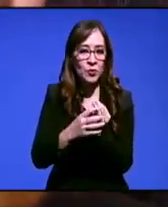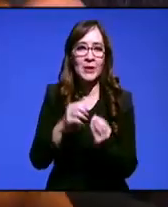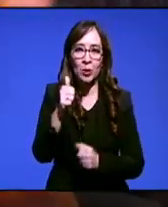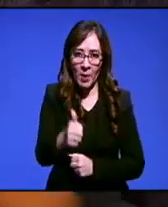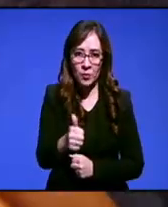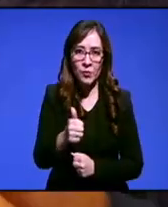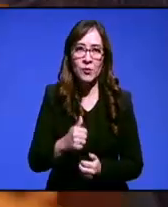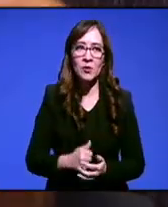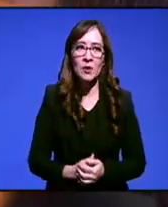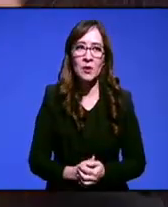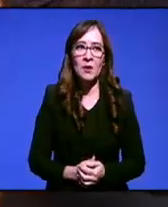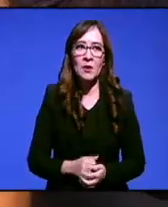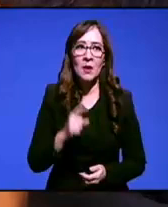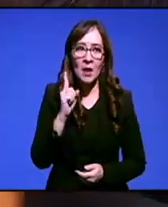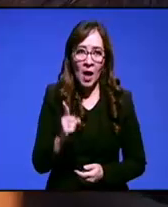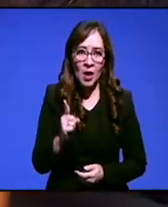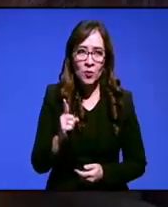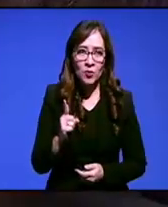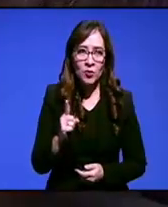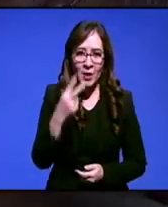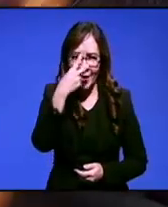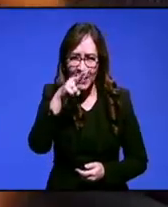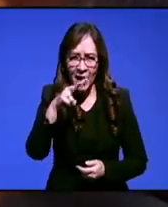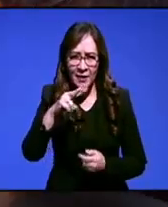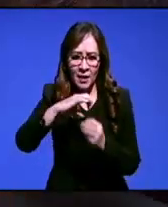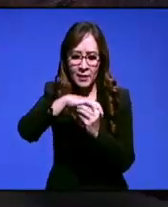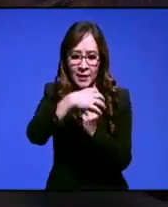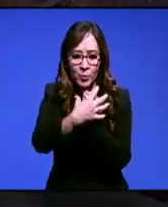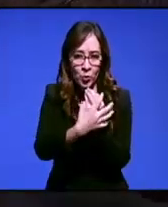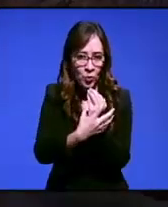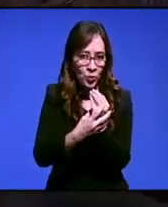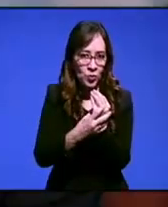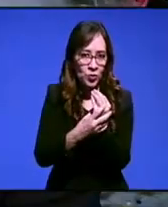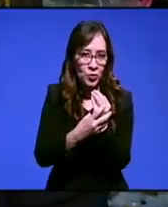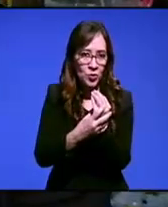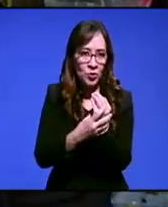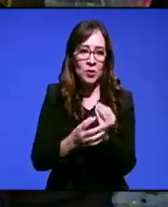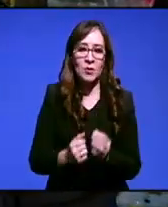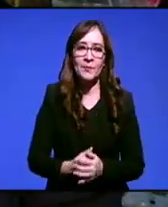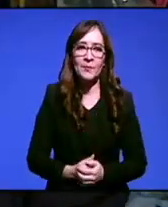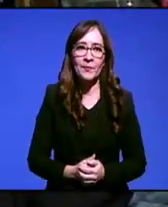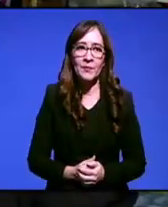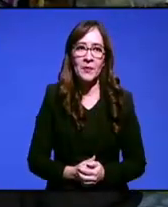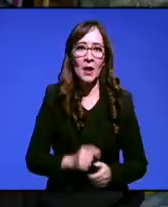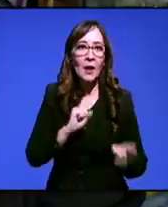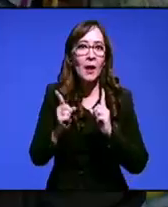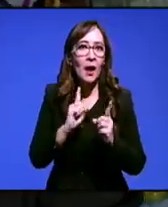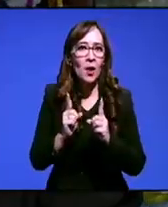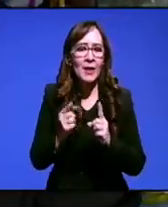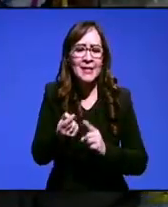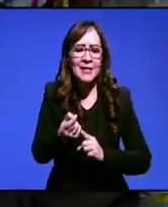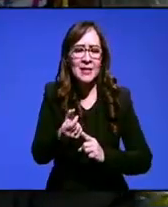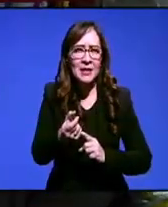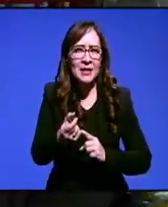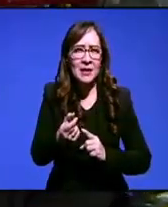baik, harus cari yang masih terbungkus kulit seperti ini. Tertutup rapat, nggak ada celah. Karena kalau ada celah sedikit pun, itu